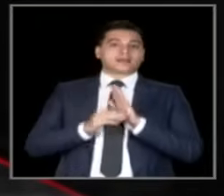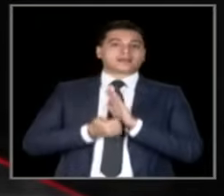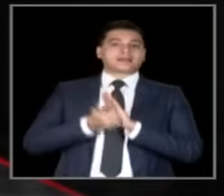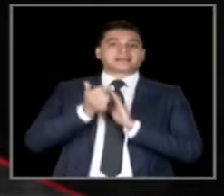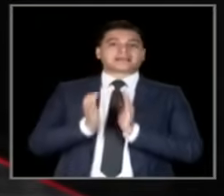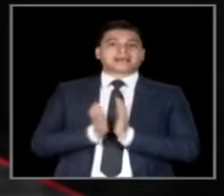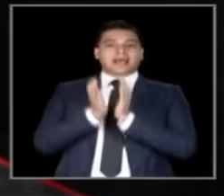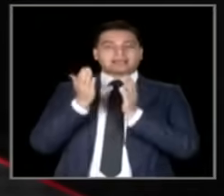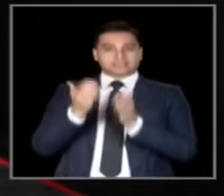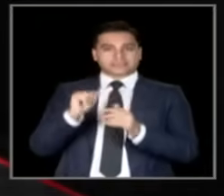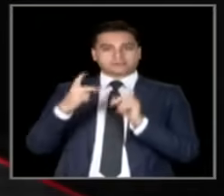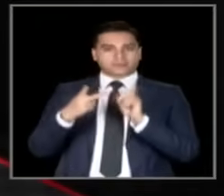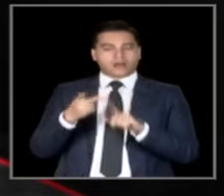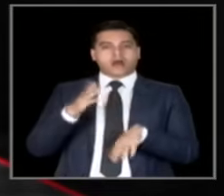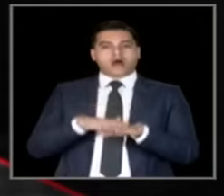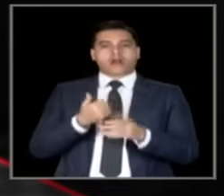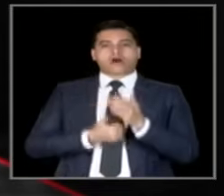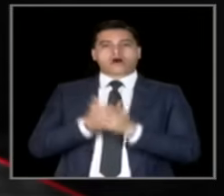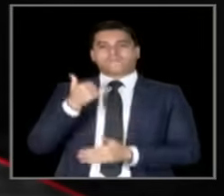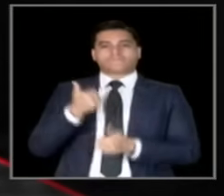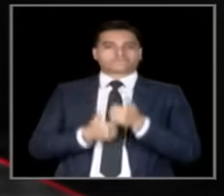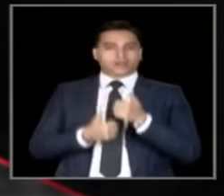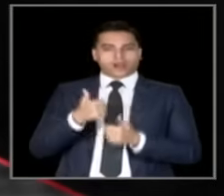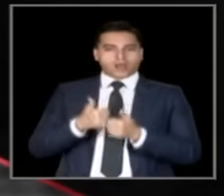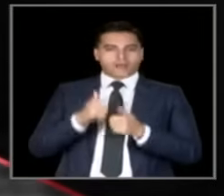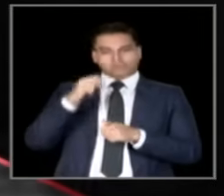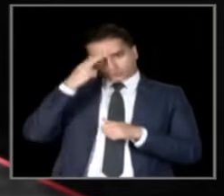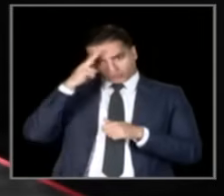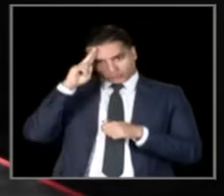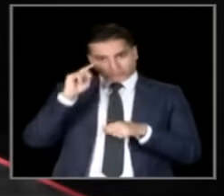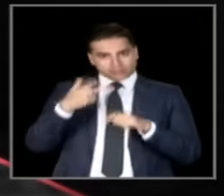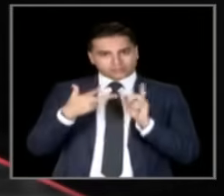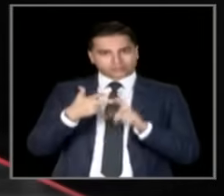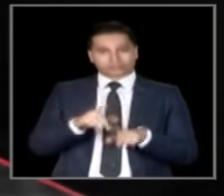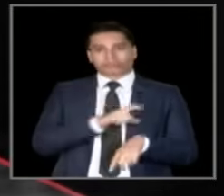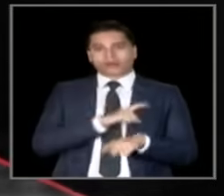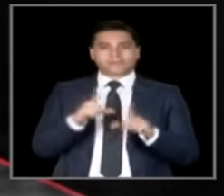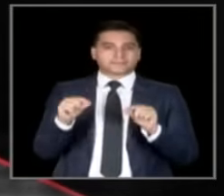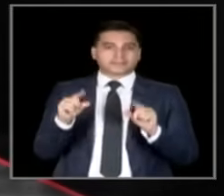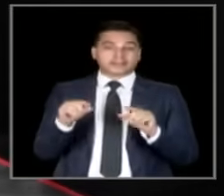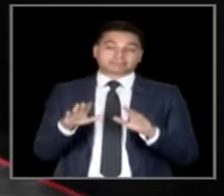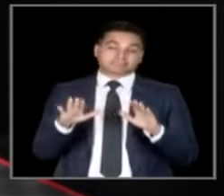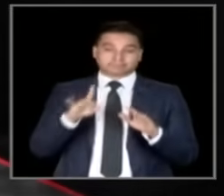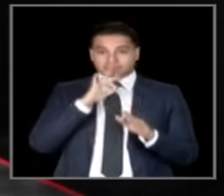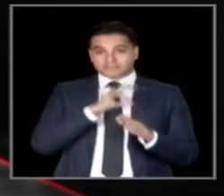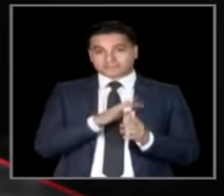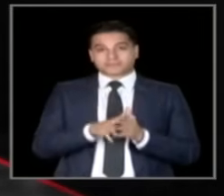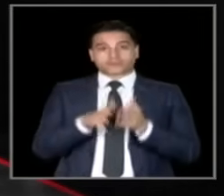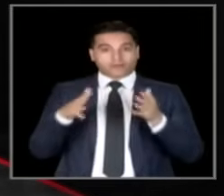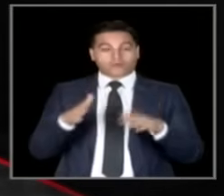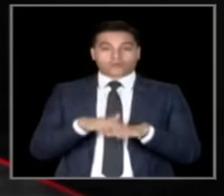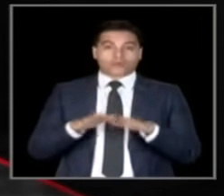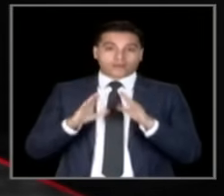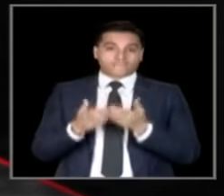بكأس البطولة؟ ومين اللي حيحصل على لقب أفضل لاعب؟ ومين هو الطالب المثالي؟ أما